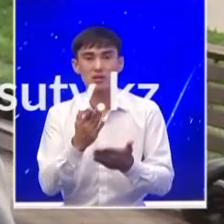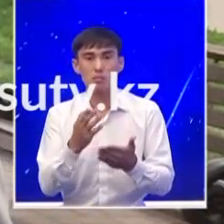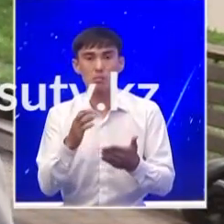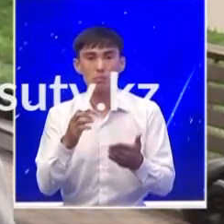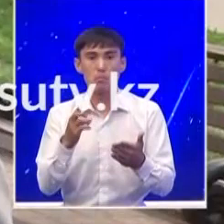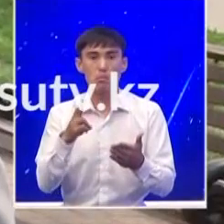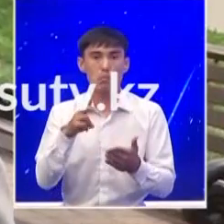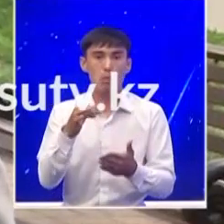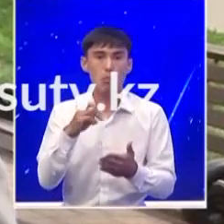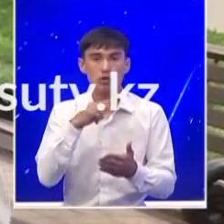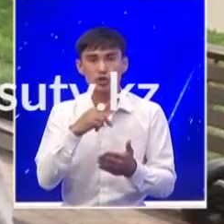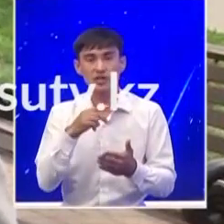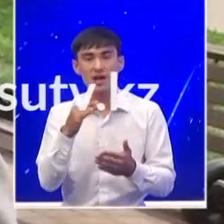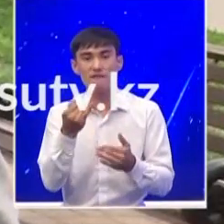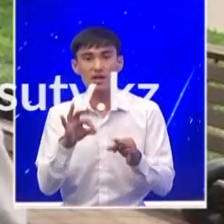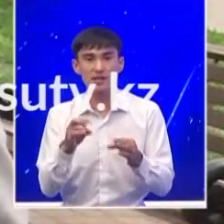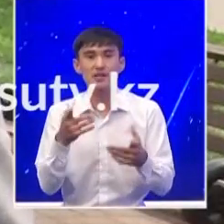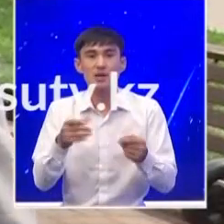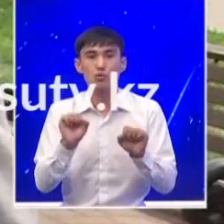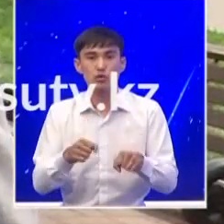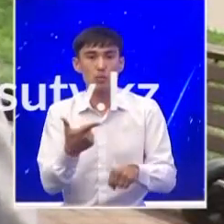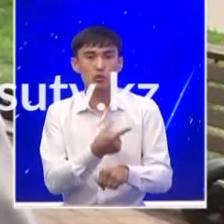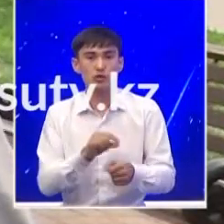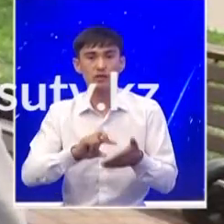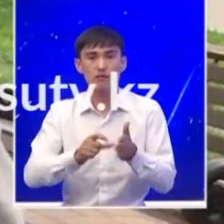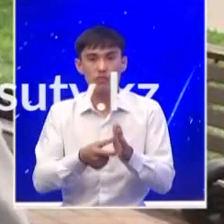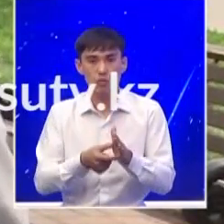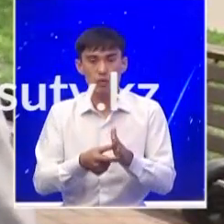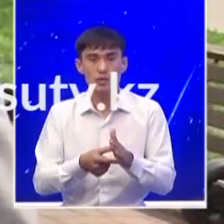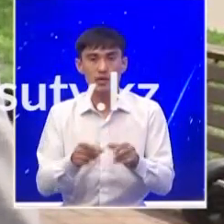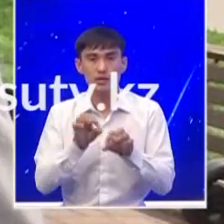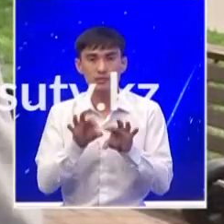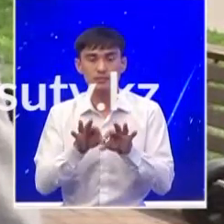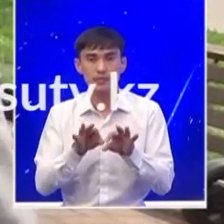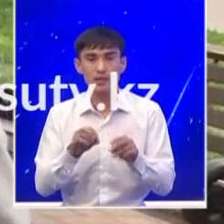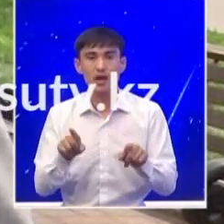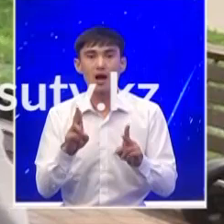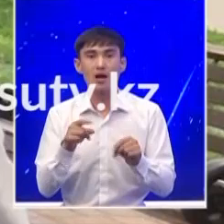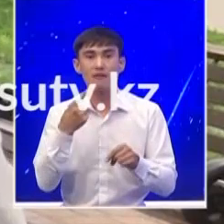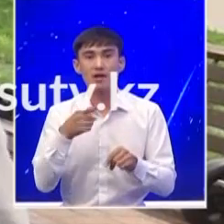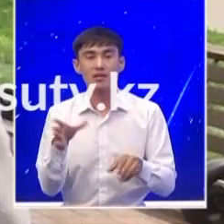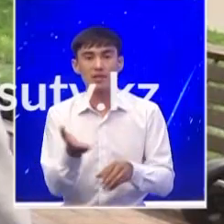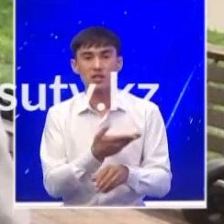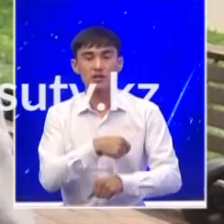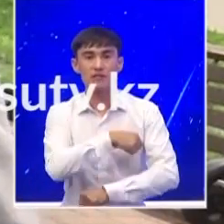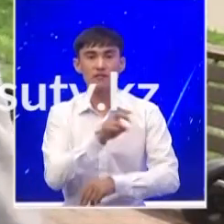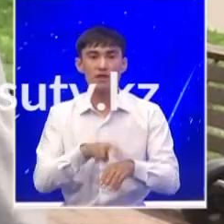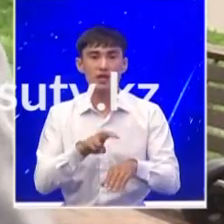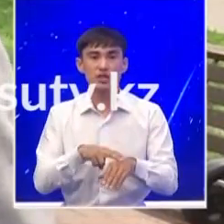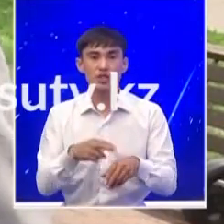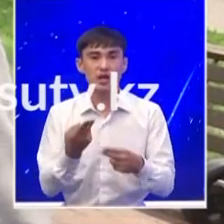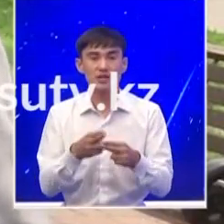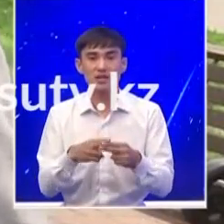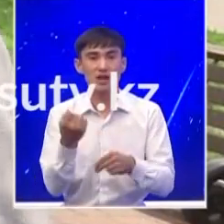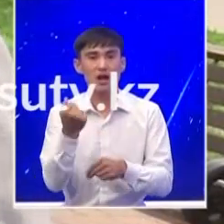где возможно будет получить вакцинацию в нашем городе. Так как говорят наши врачи, это один из эффективных способов